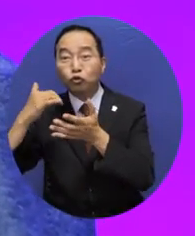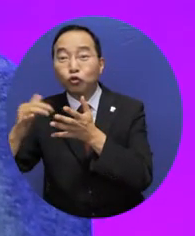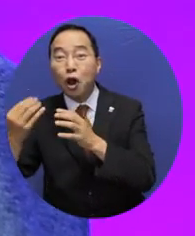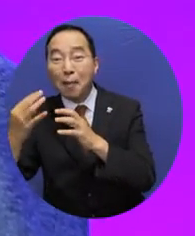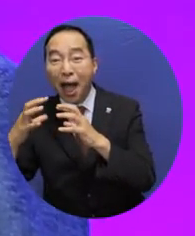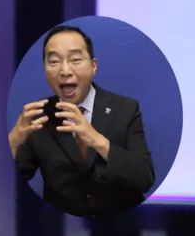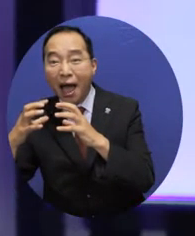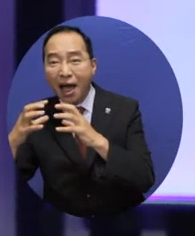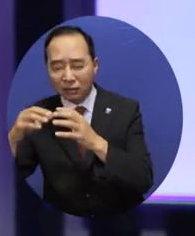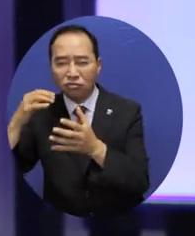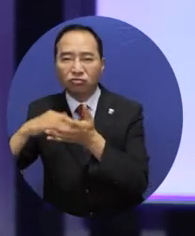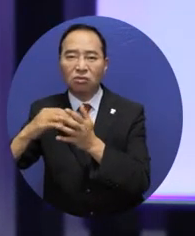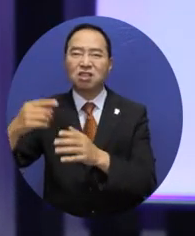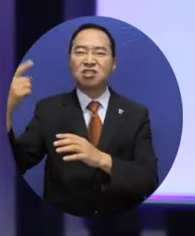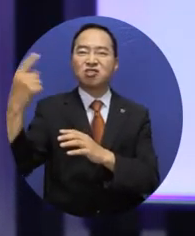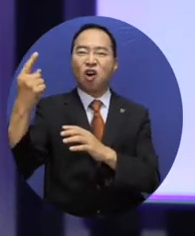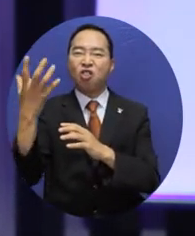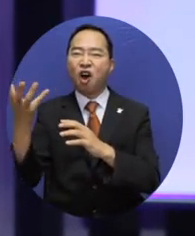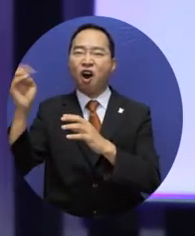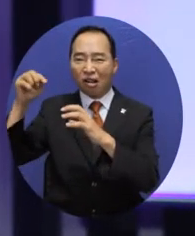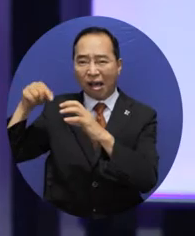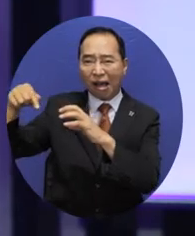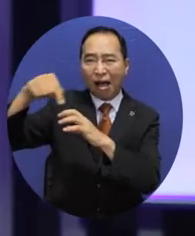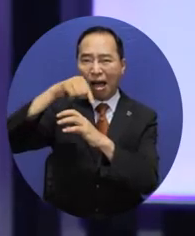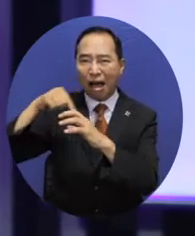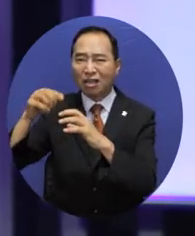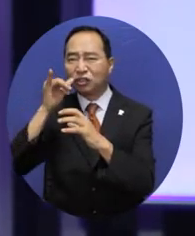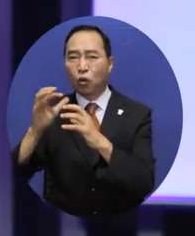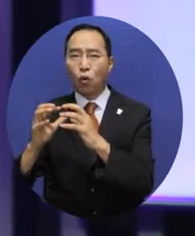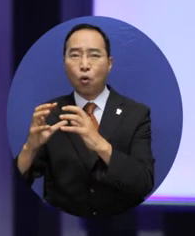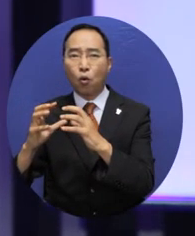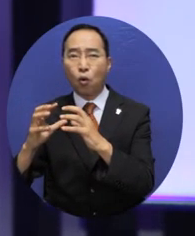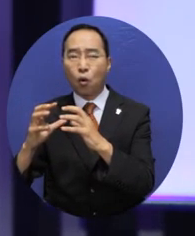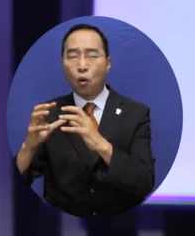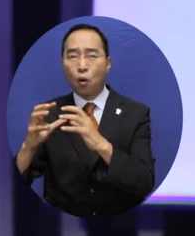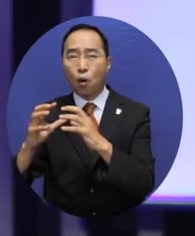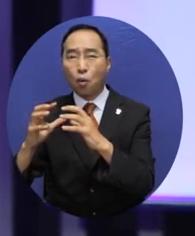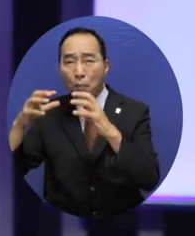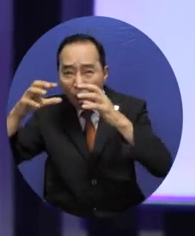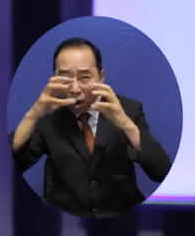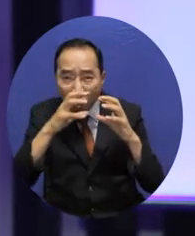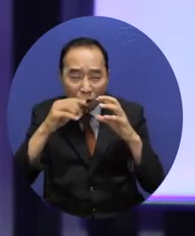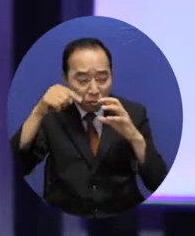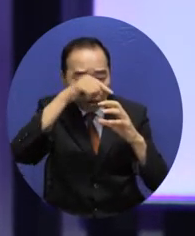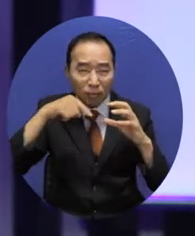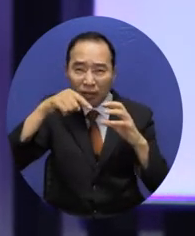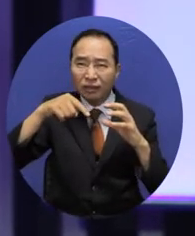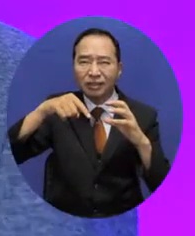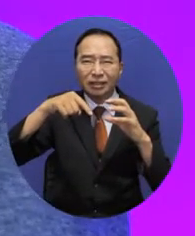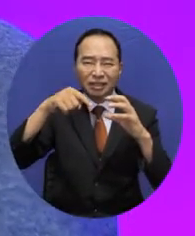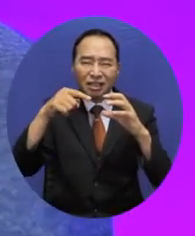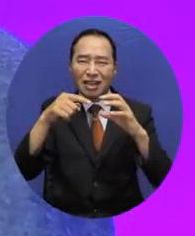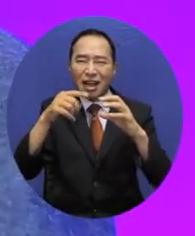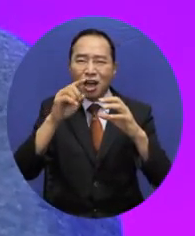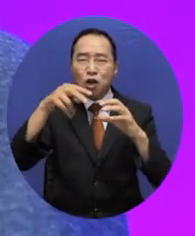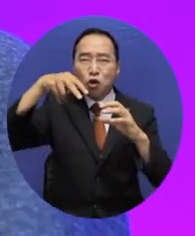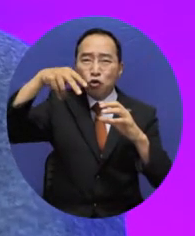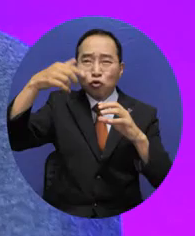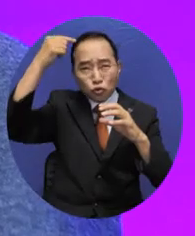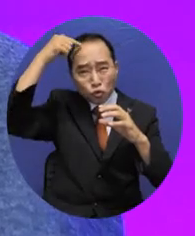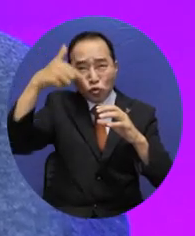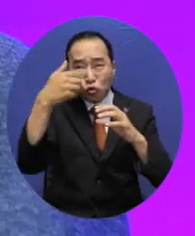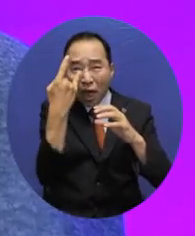써 있습니다. 그리고 각 뉴런마다 천 개에서 만 개에 이르는 시냅스가 있습니다. 그래서 우리 뇌 속에는